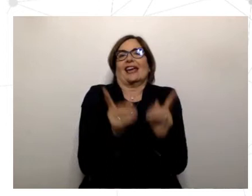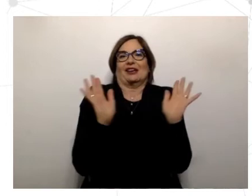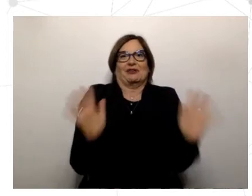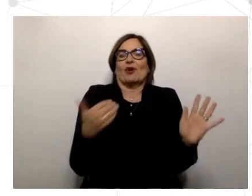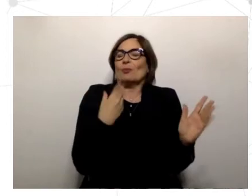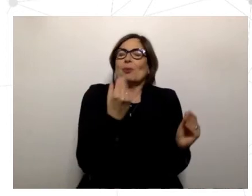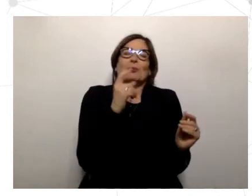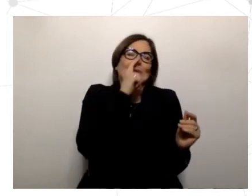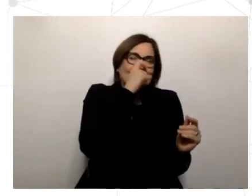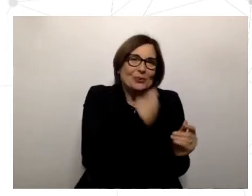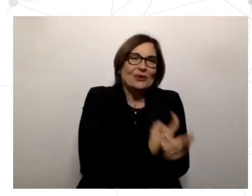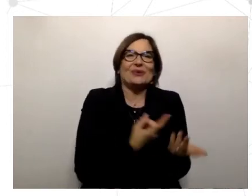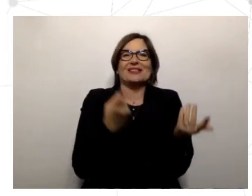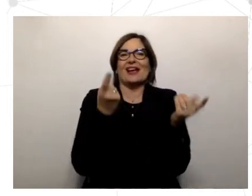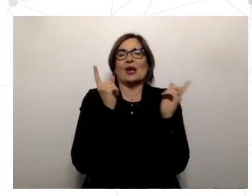proprio curiosa